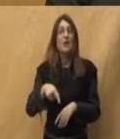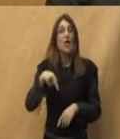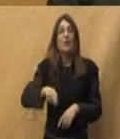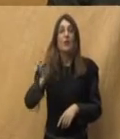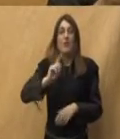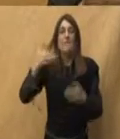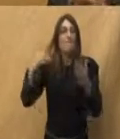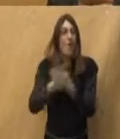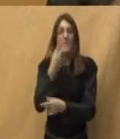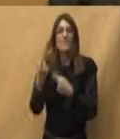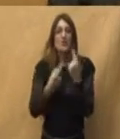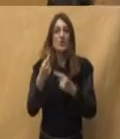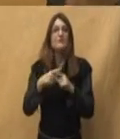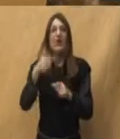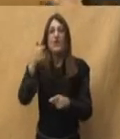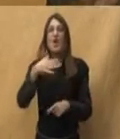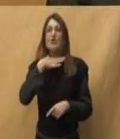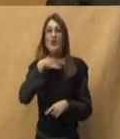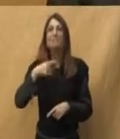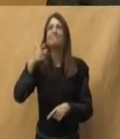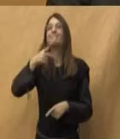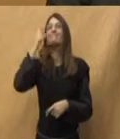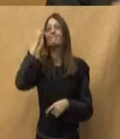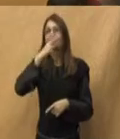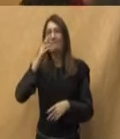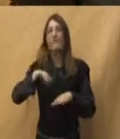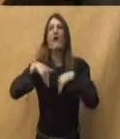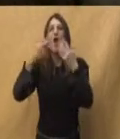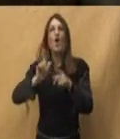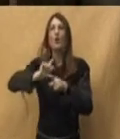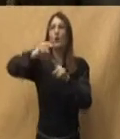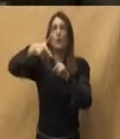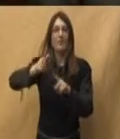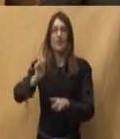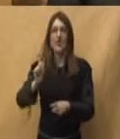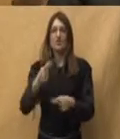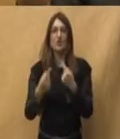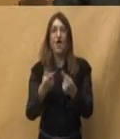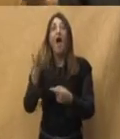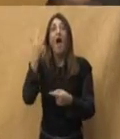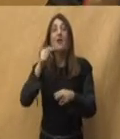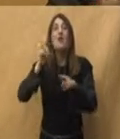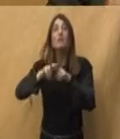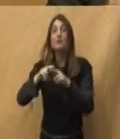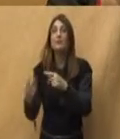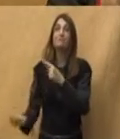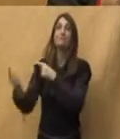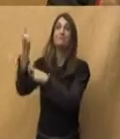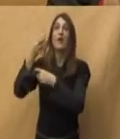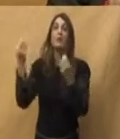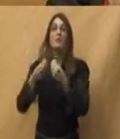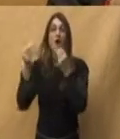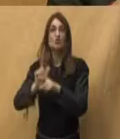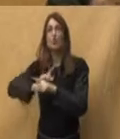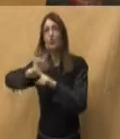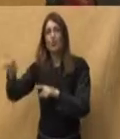neće dogoditi jer na jednoj školi se nauči i onda se drugi puta to ne događa. Međutim, istovremeno će se dogoditi nešto drugo. Dakle,